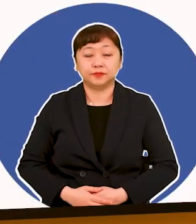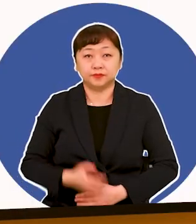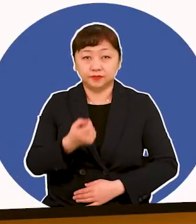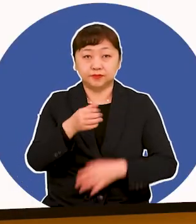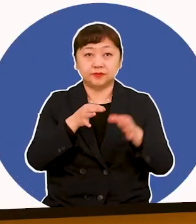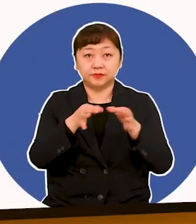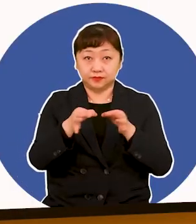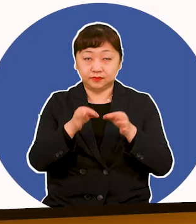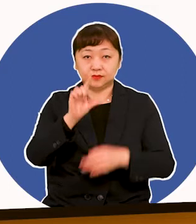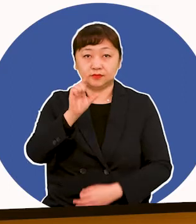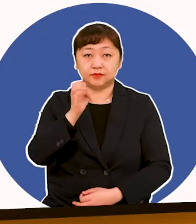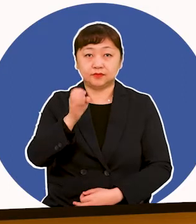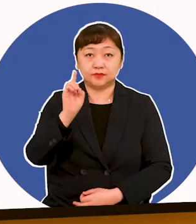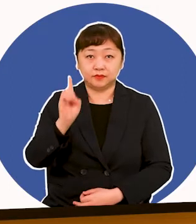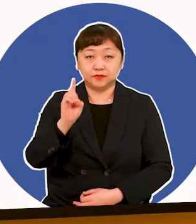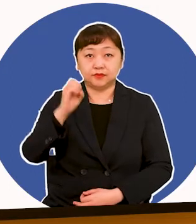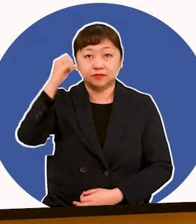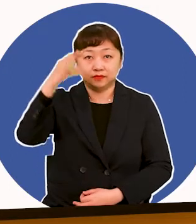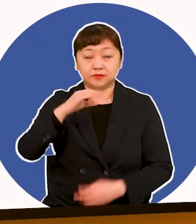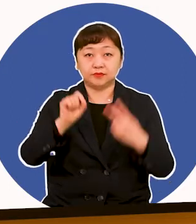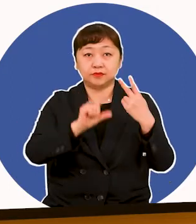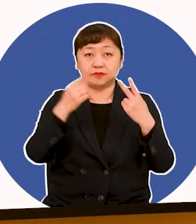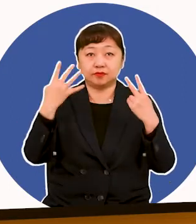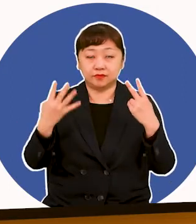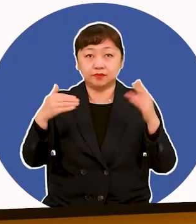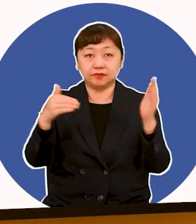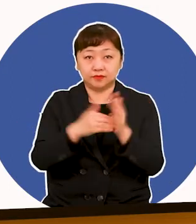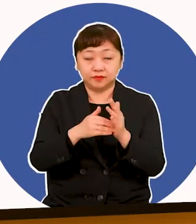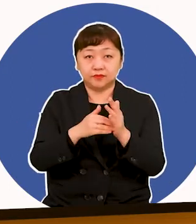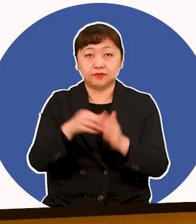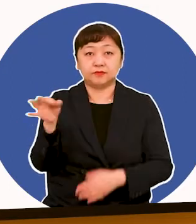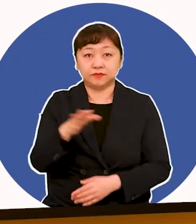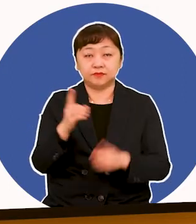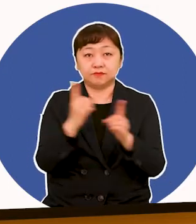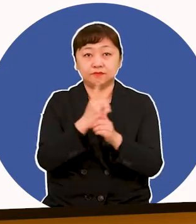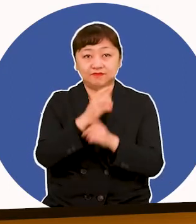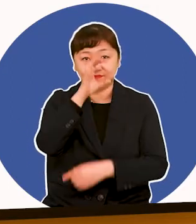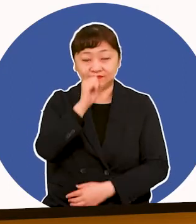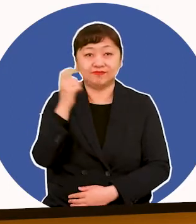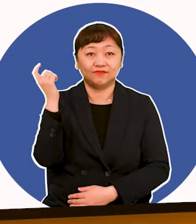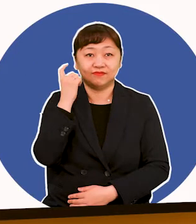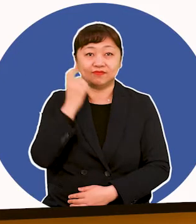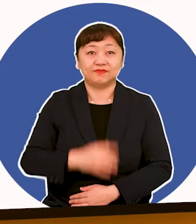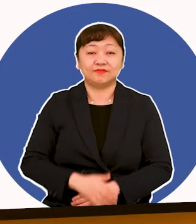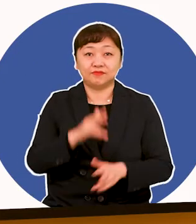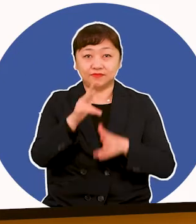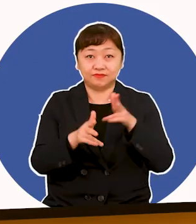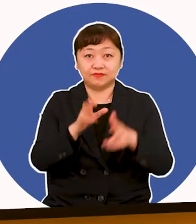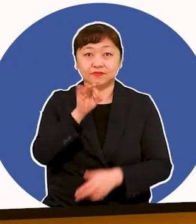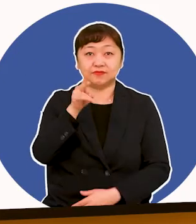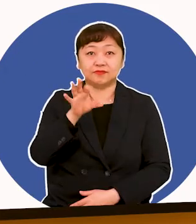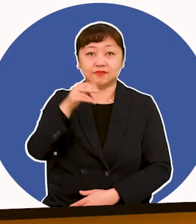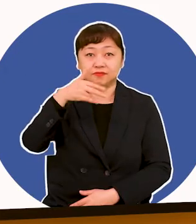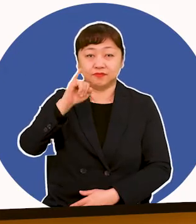소상공인 때 의 led 조명을 2월 4일까지 무상으로 교체해 드리는 좋은 소식이 있습니다 이번 사업은